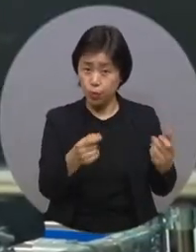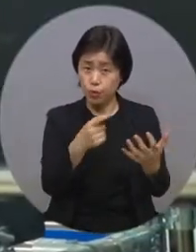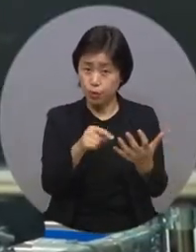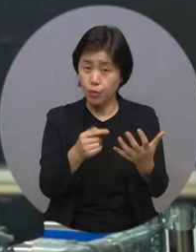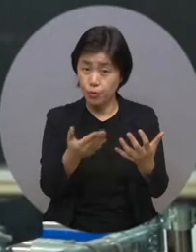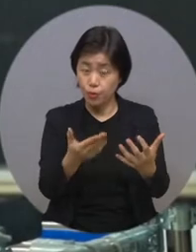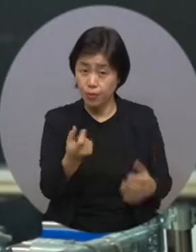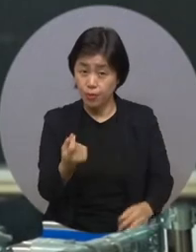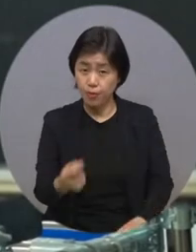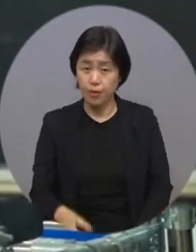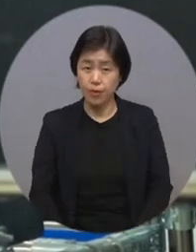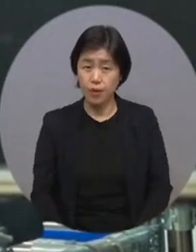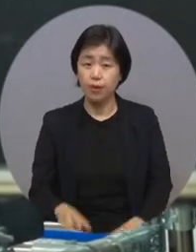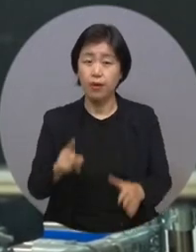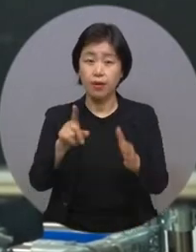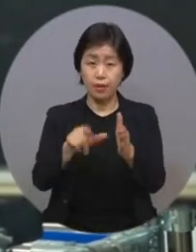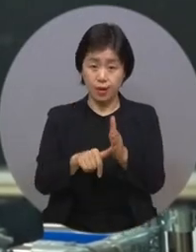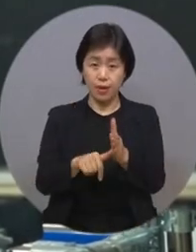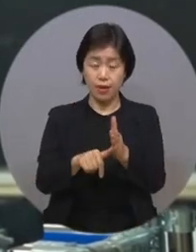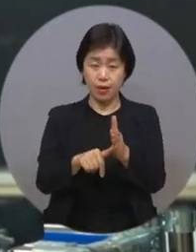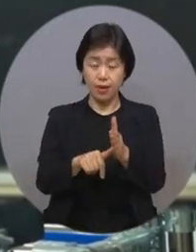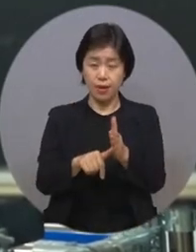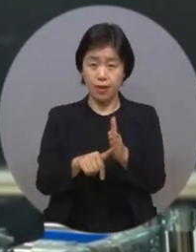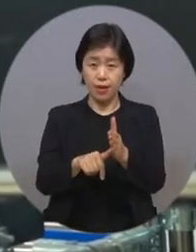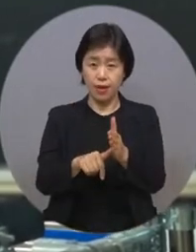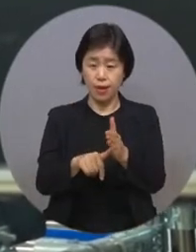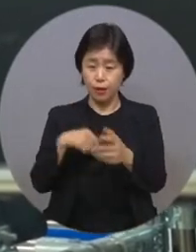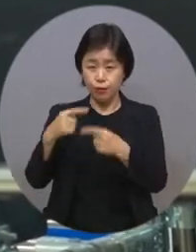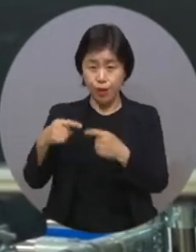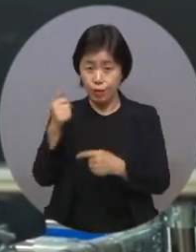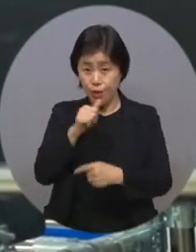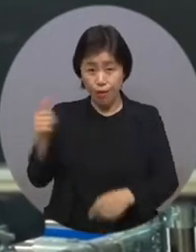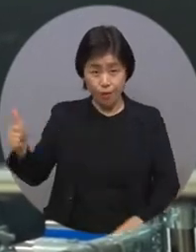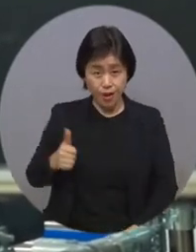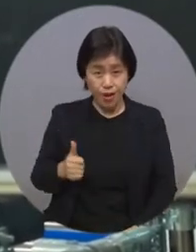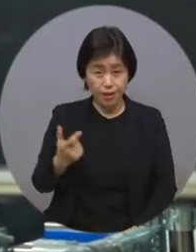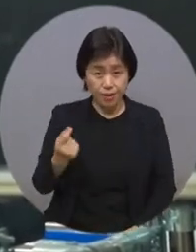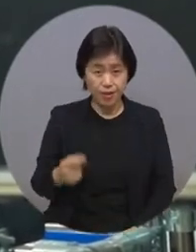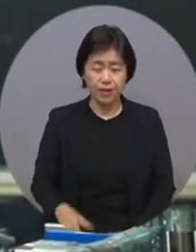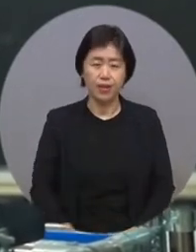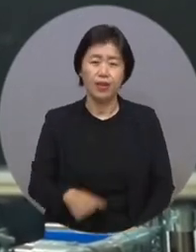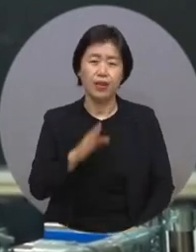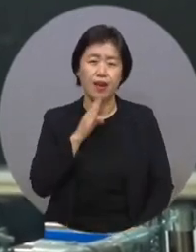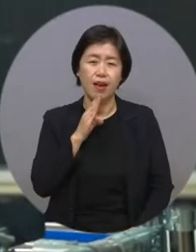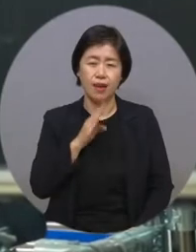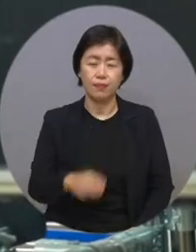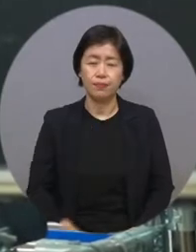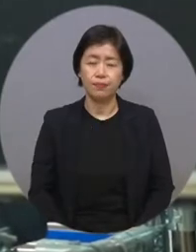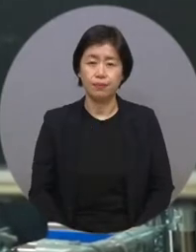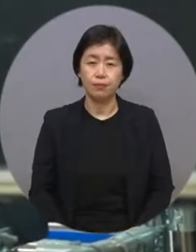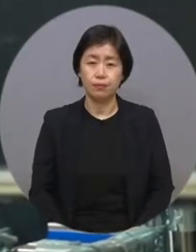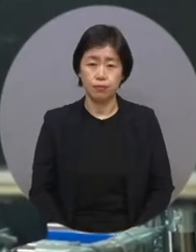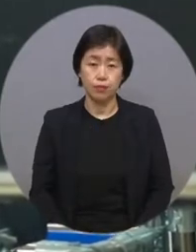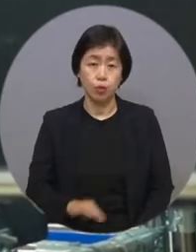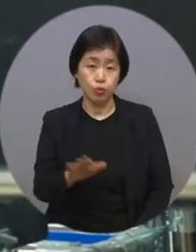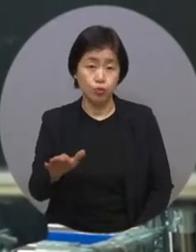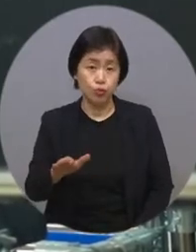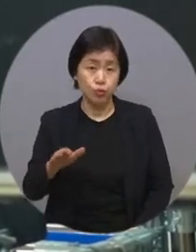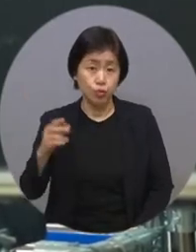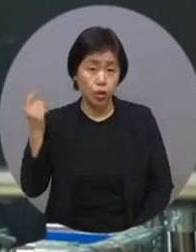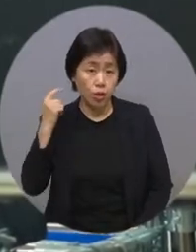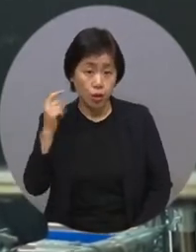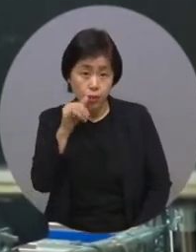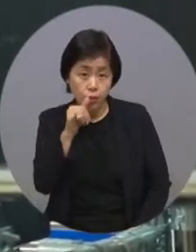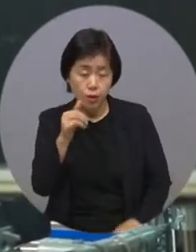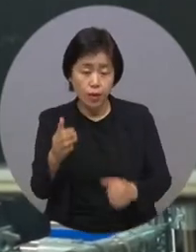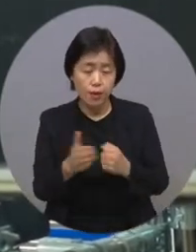하셨는데 그러면 이럴 때는 이제 옆에 통역관님이 따로 계신 거죠? 그렇죠. 네, 저희는 이제 소리를 듣기 때문에 정지음이 날